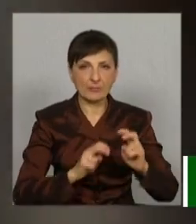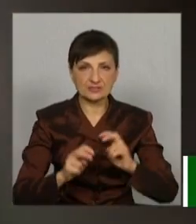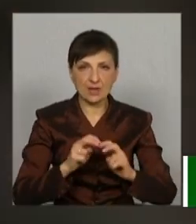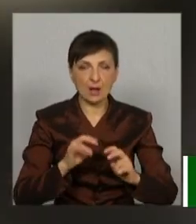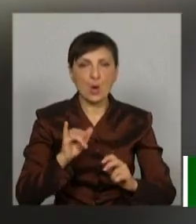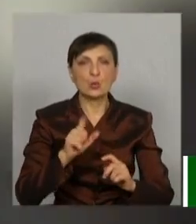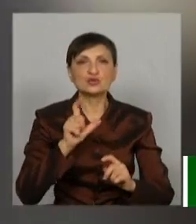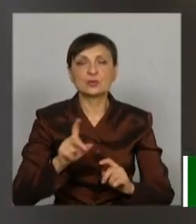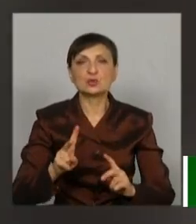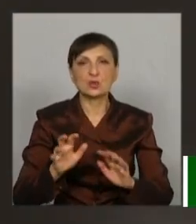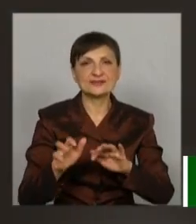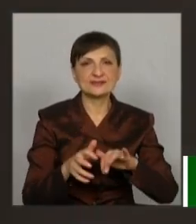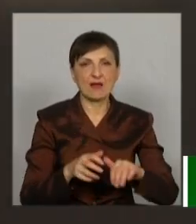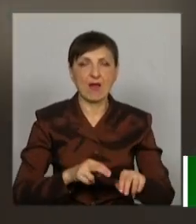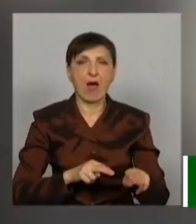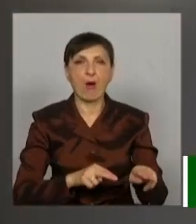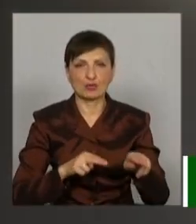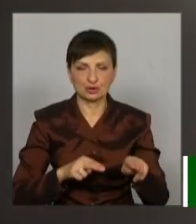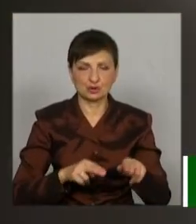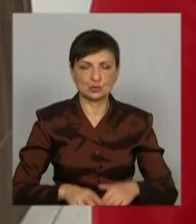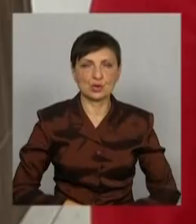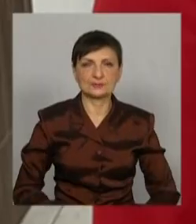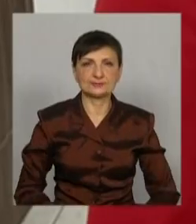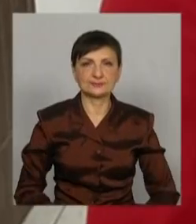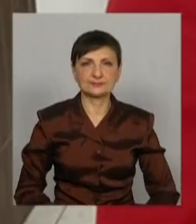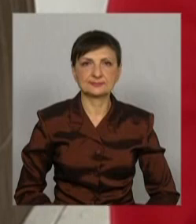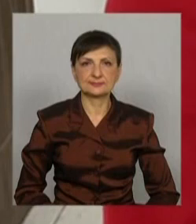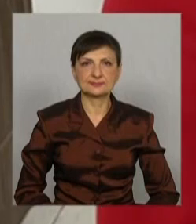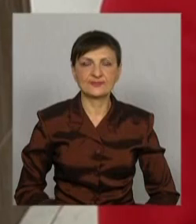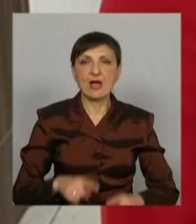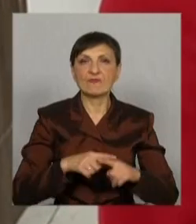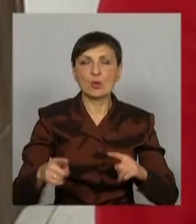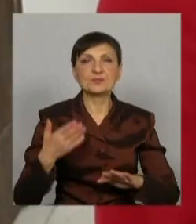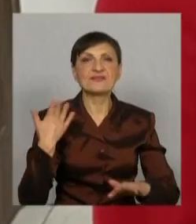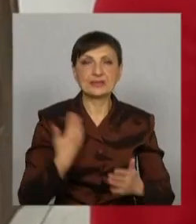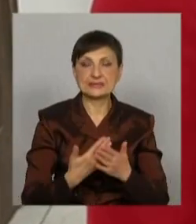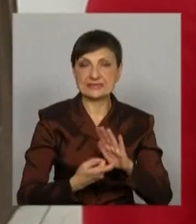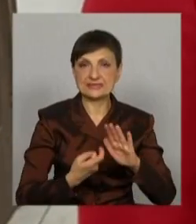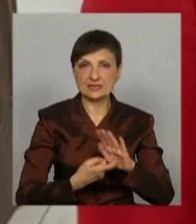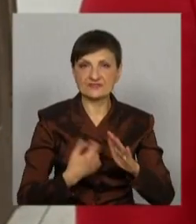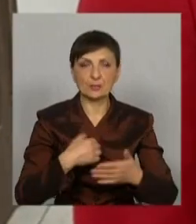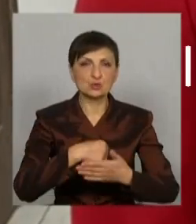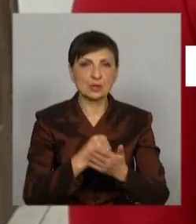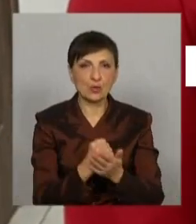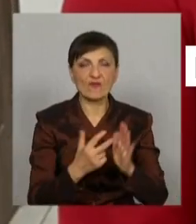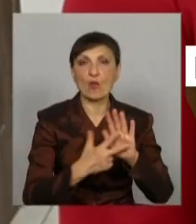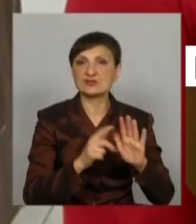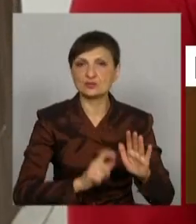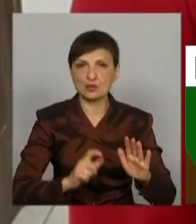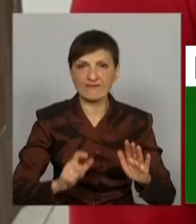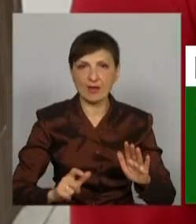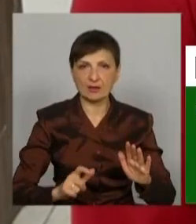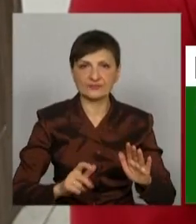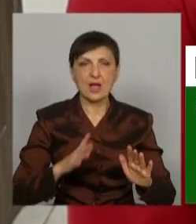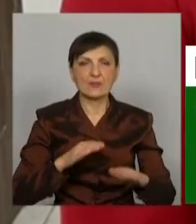задержанных изъяли охотничьи ружья хотят и найденного следствием установлено 8 человек по